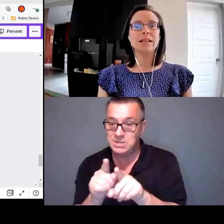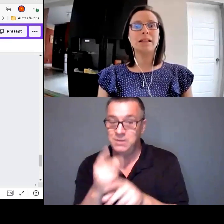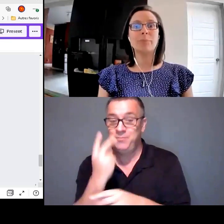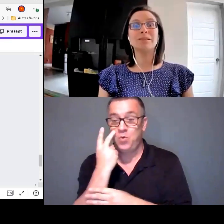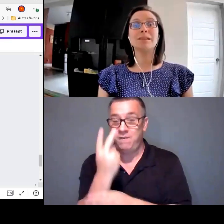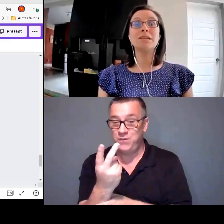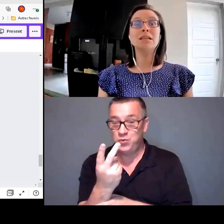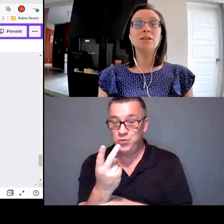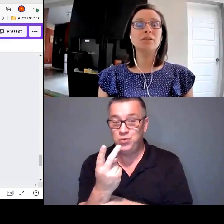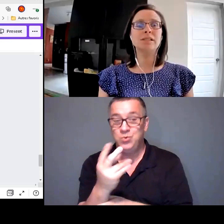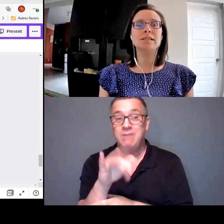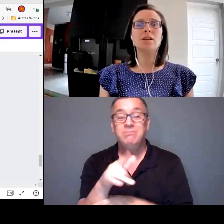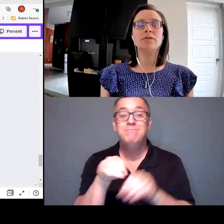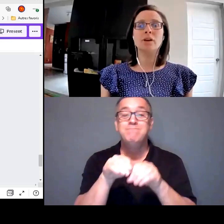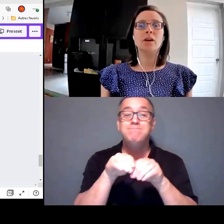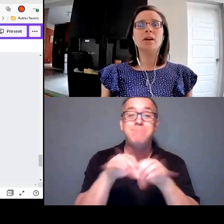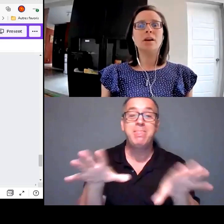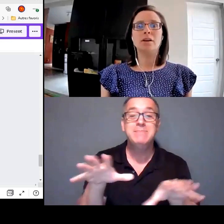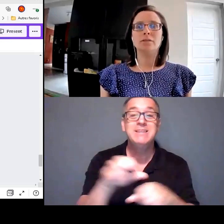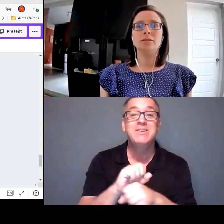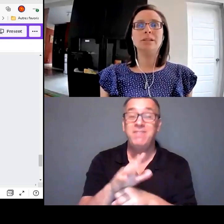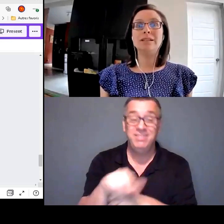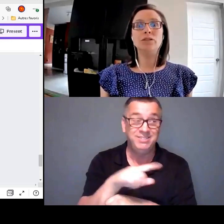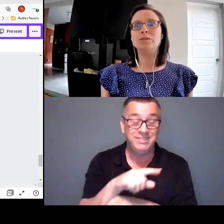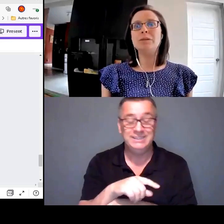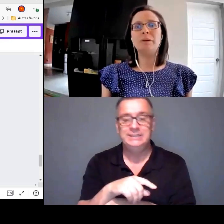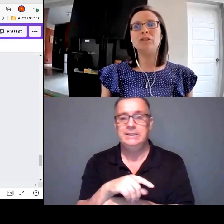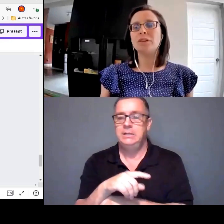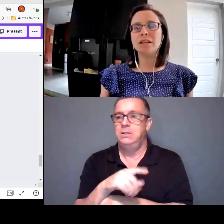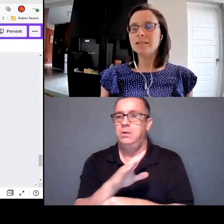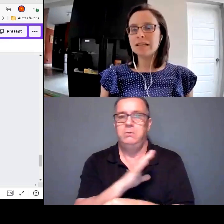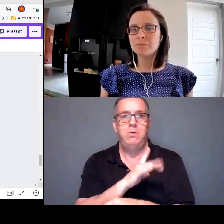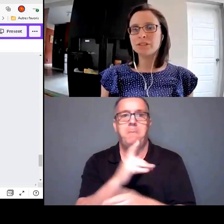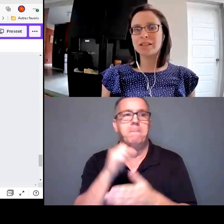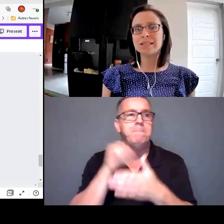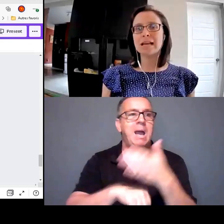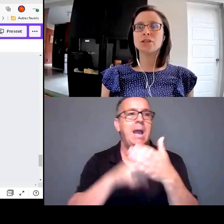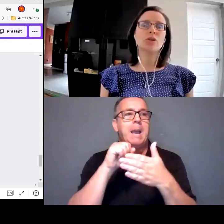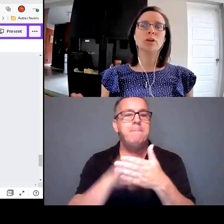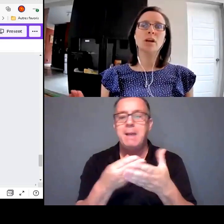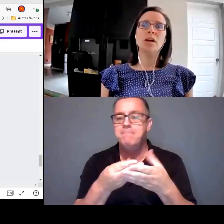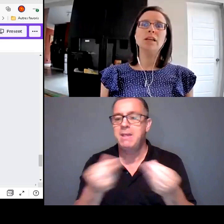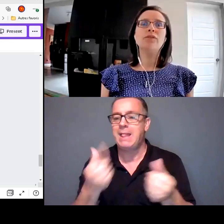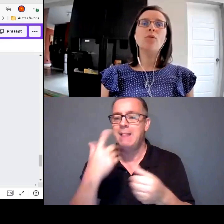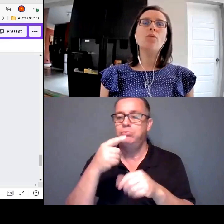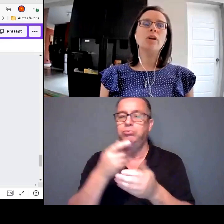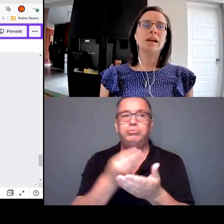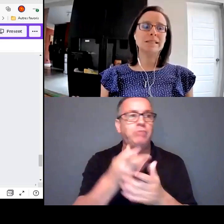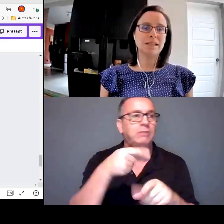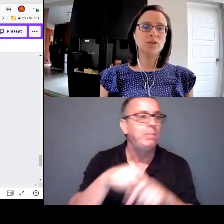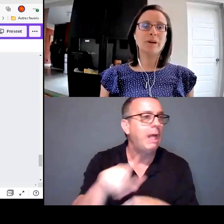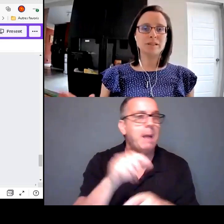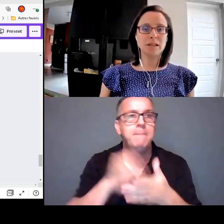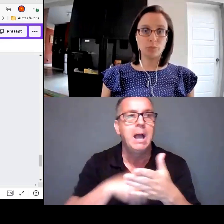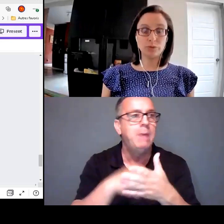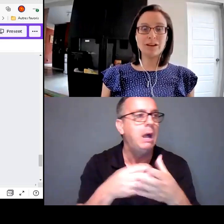avec la pandémie de COVID-19, il y a eu des pénuries d'équipements de jardinage. Donc, il faut